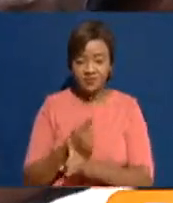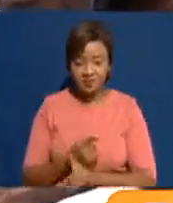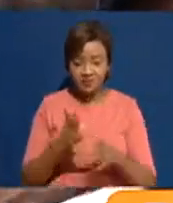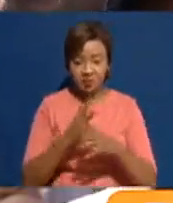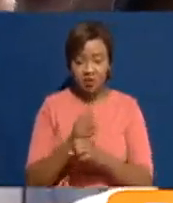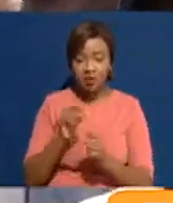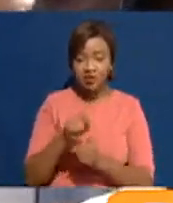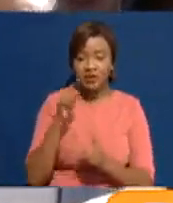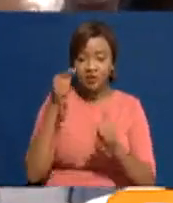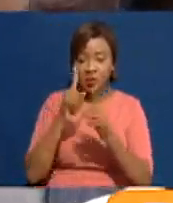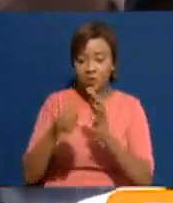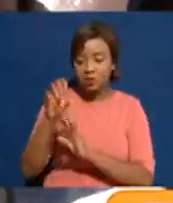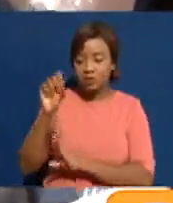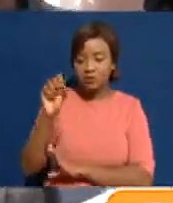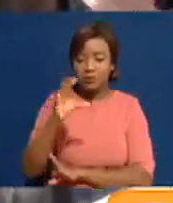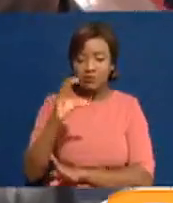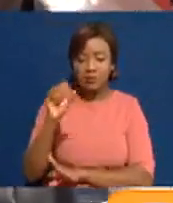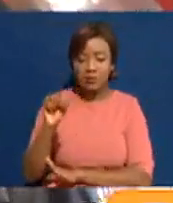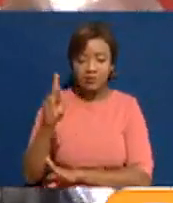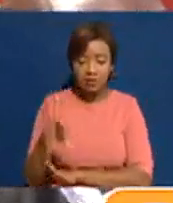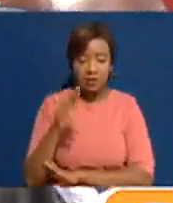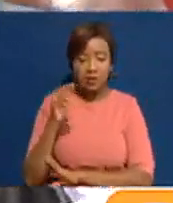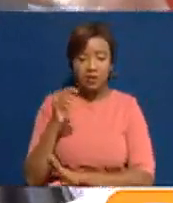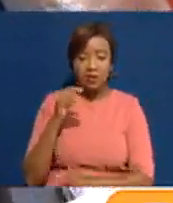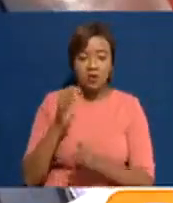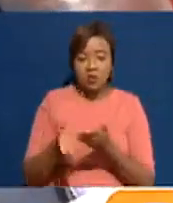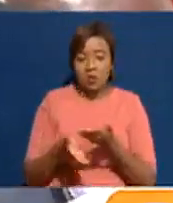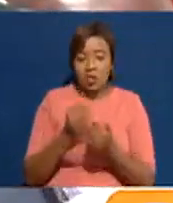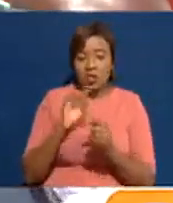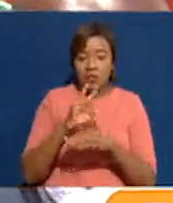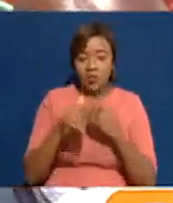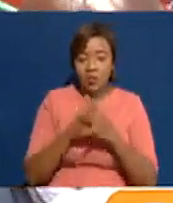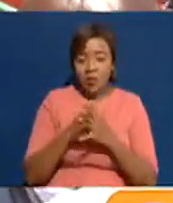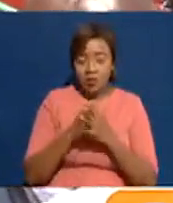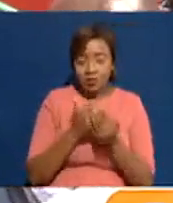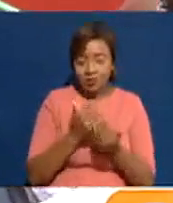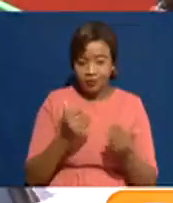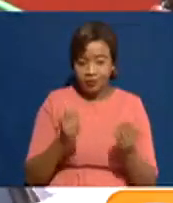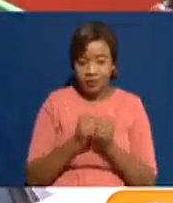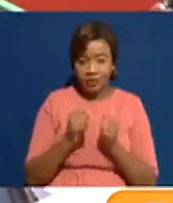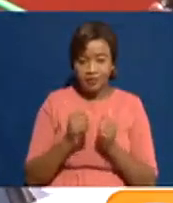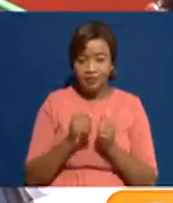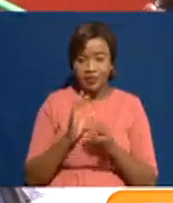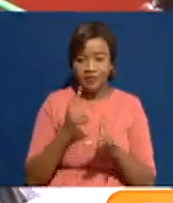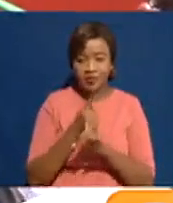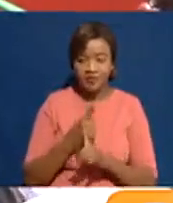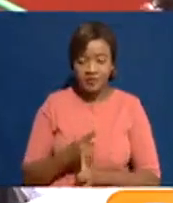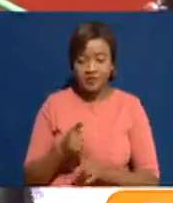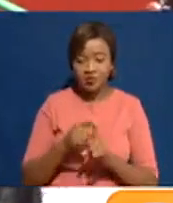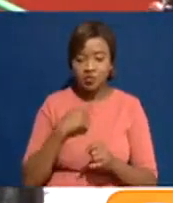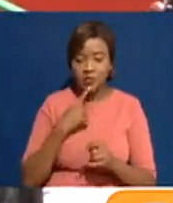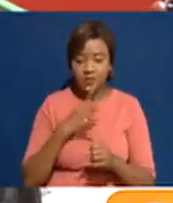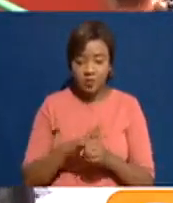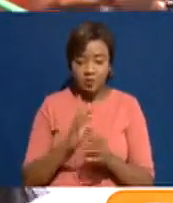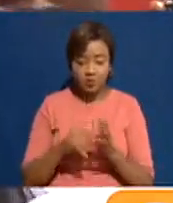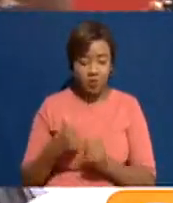bringing together children from all 18 children's home. We are happy and we are to assure Inakoch that